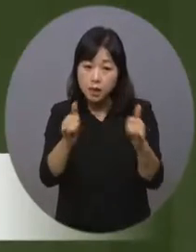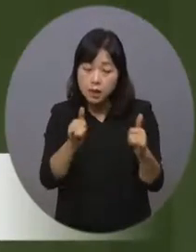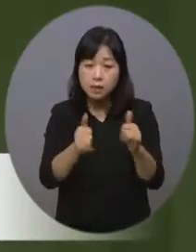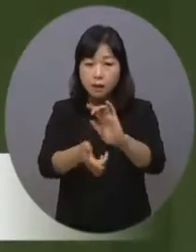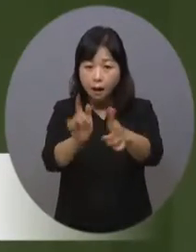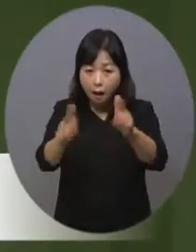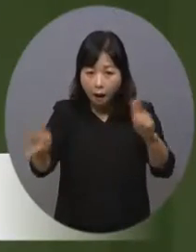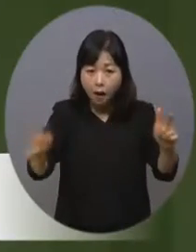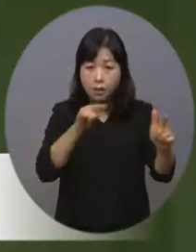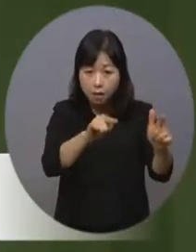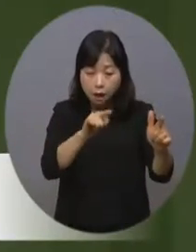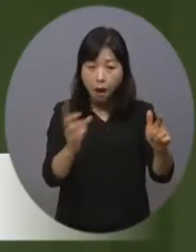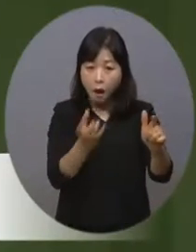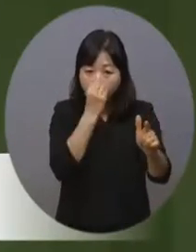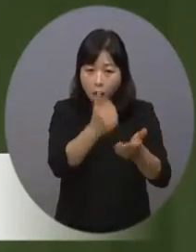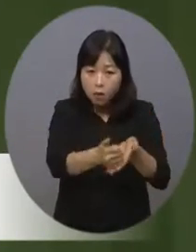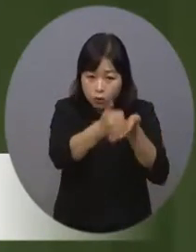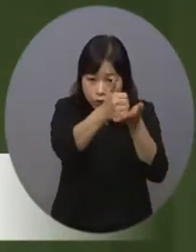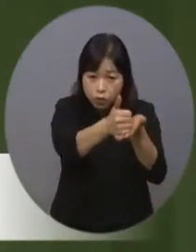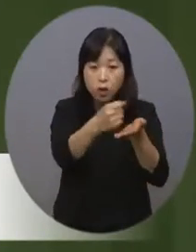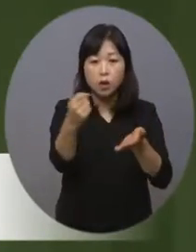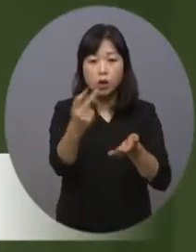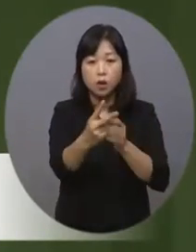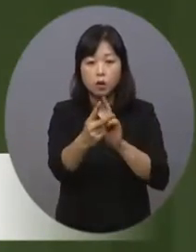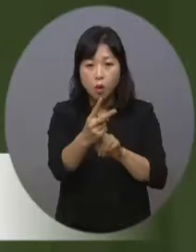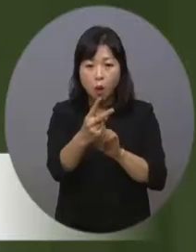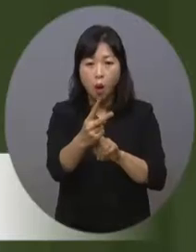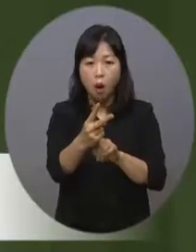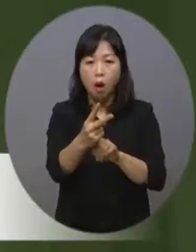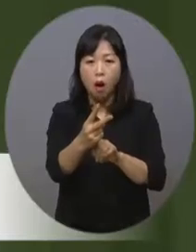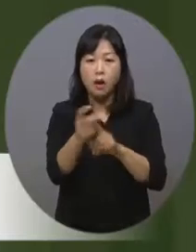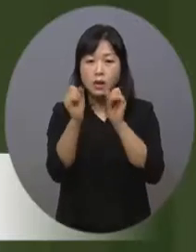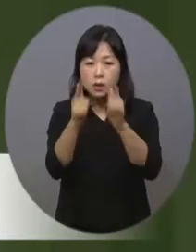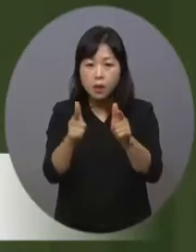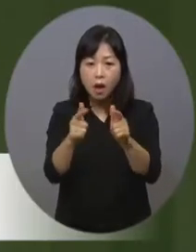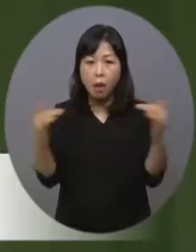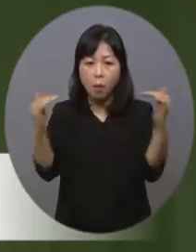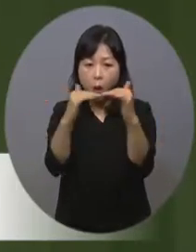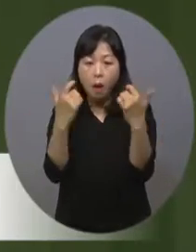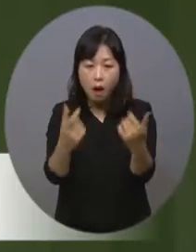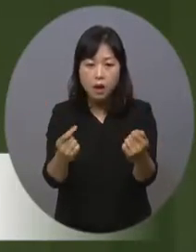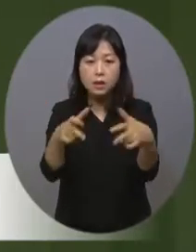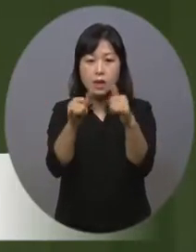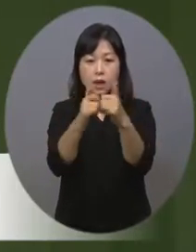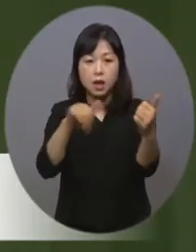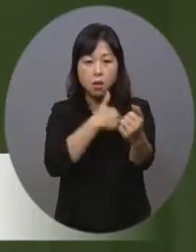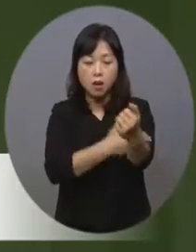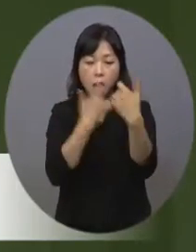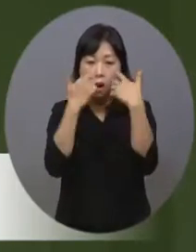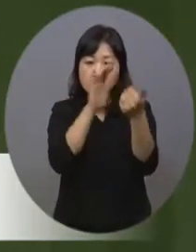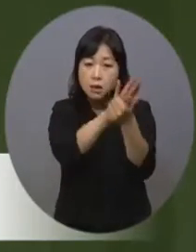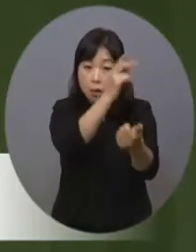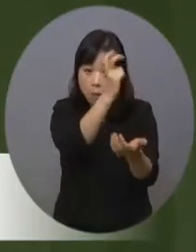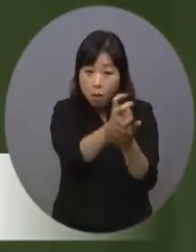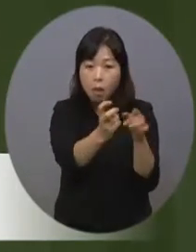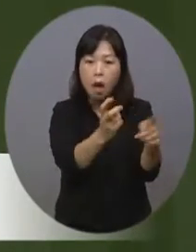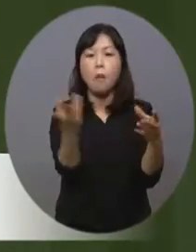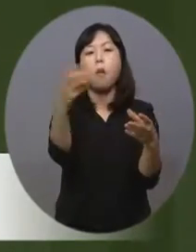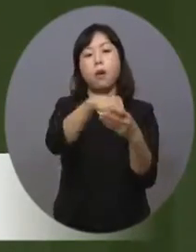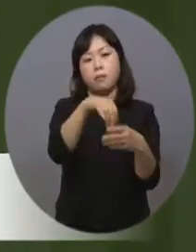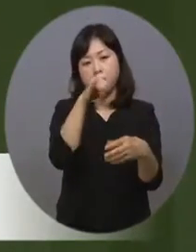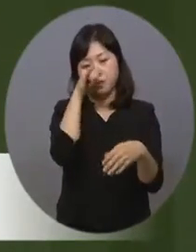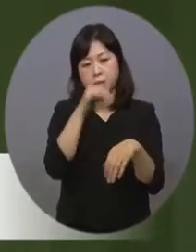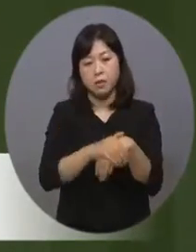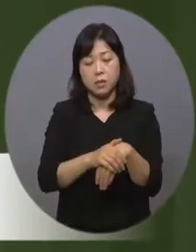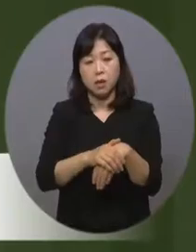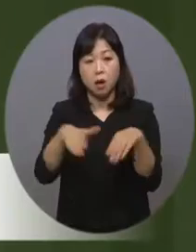존중과 수용, 기회의 등등 이 모든 원칙들이 장애인 권리보장법 안에 녹아들어 있습니다. 문재인